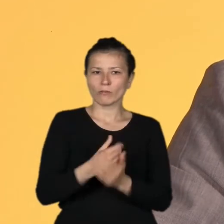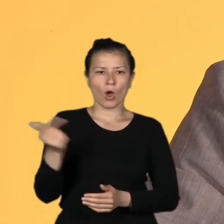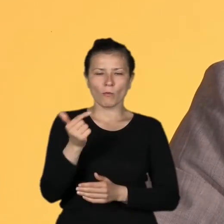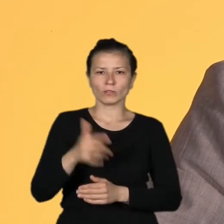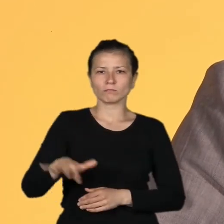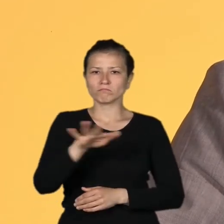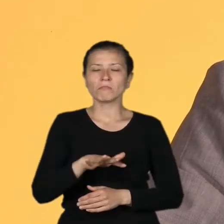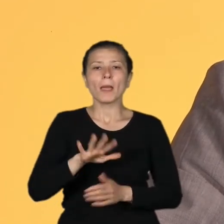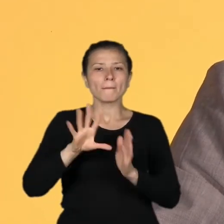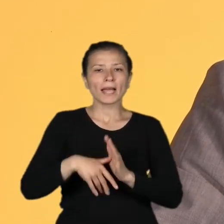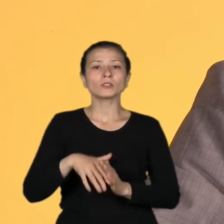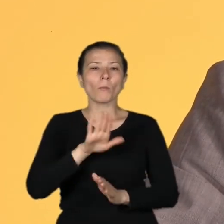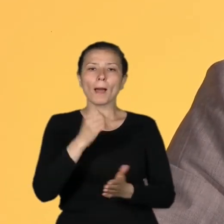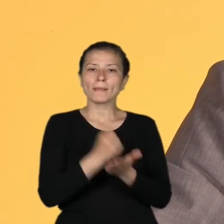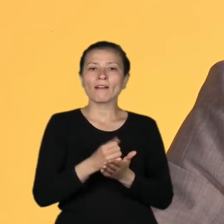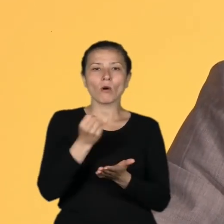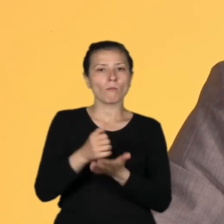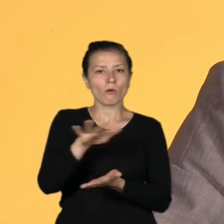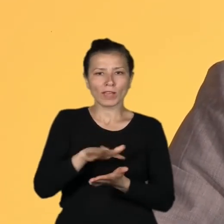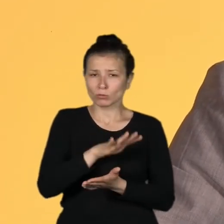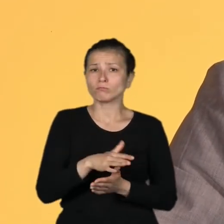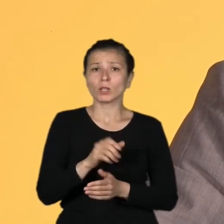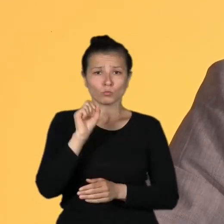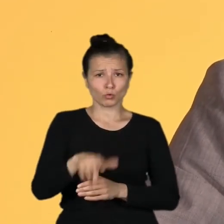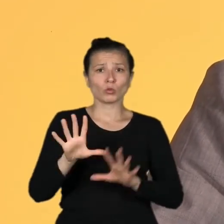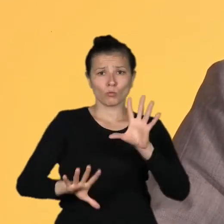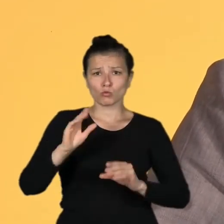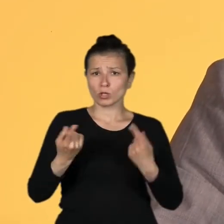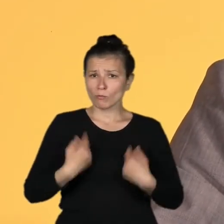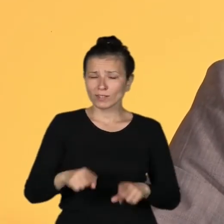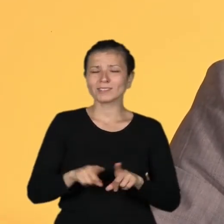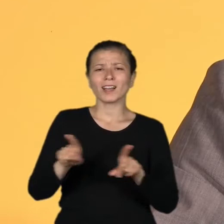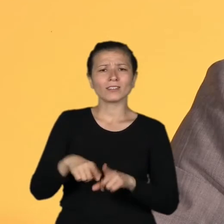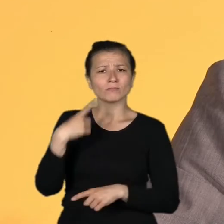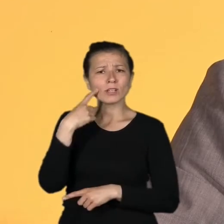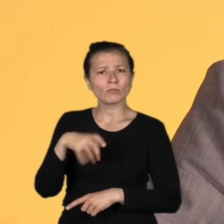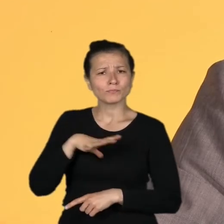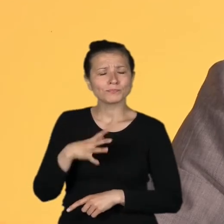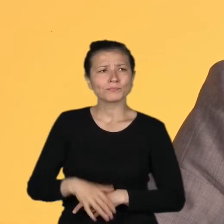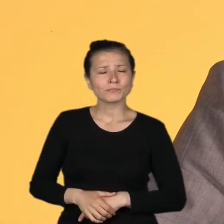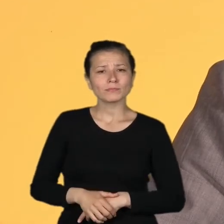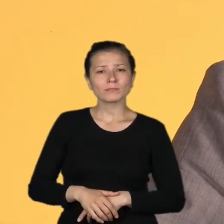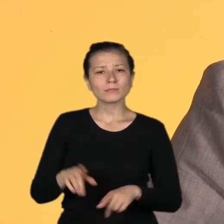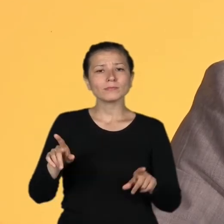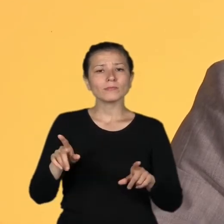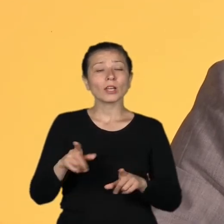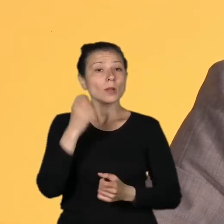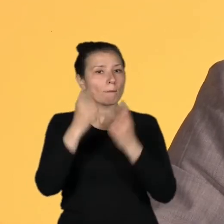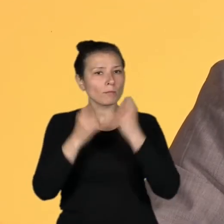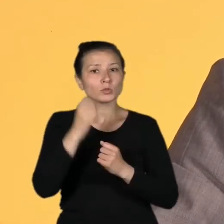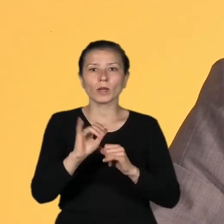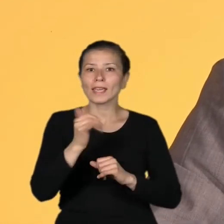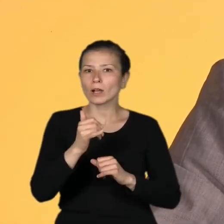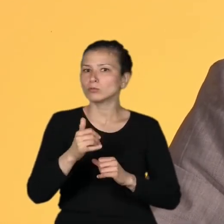miastach na polach powiatu one funkcjonują, a z drugiej strony też zauważam, że następuje jakościowa poprawa tych pomysłów. To